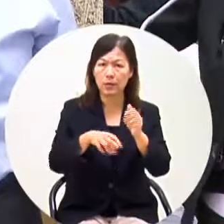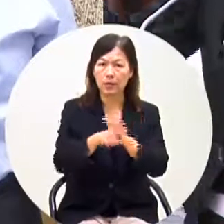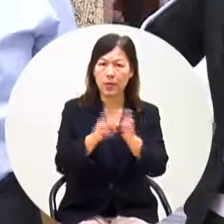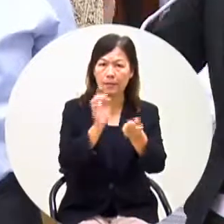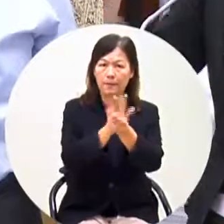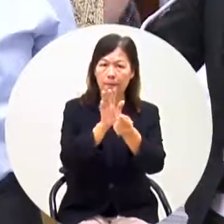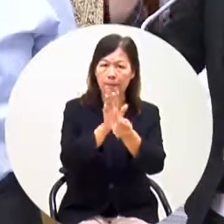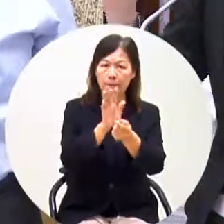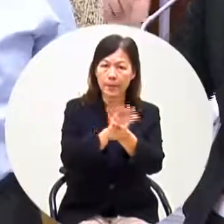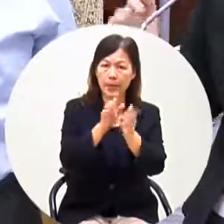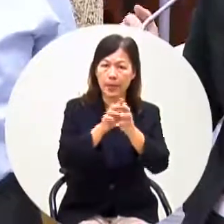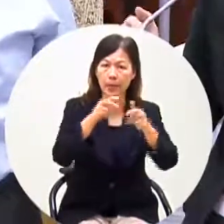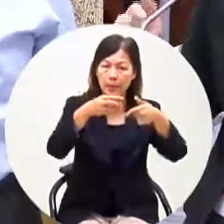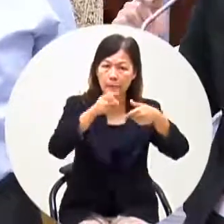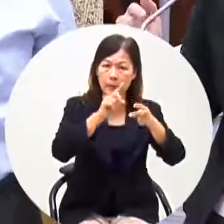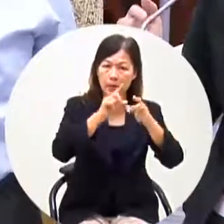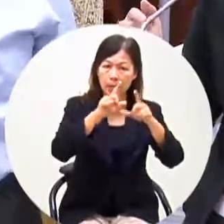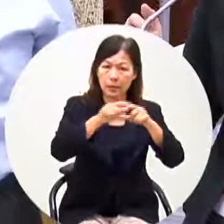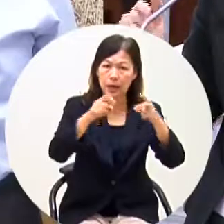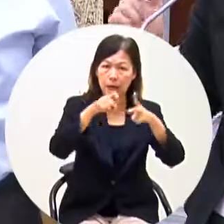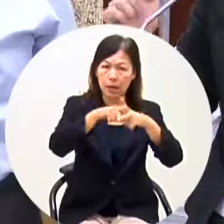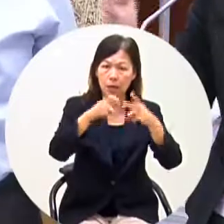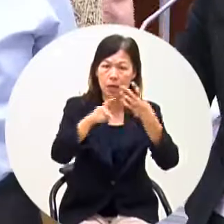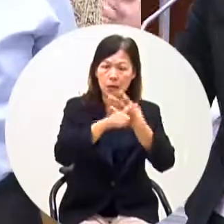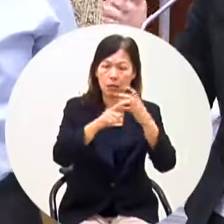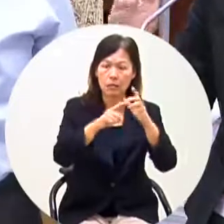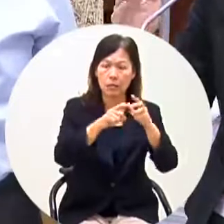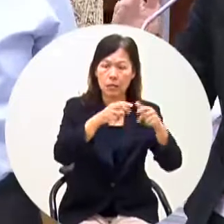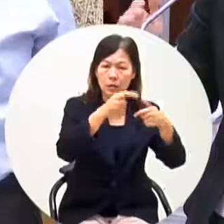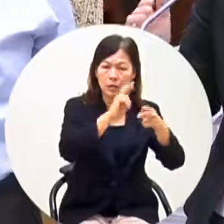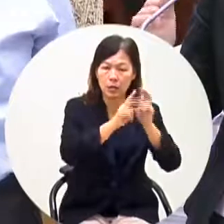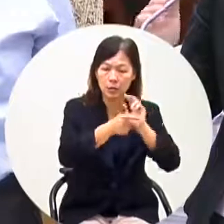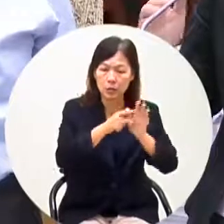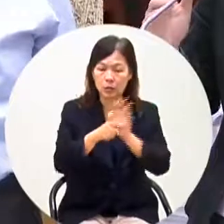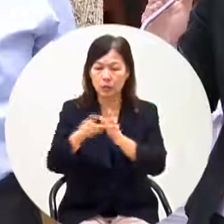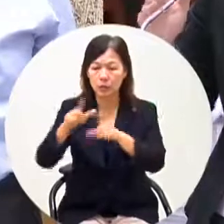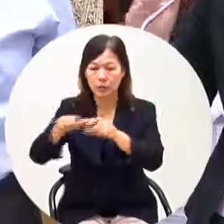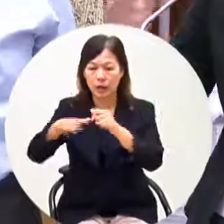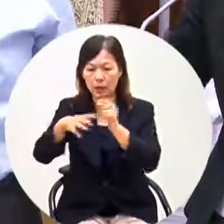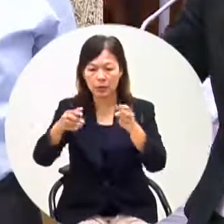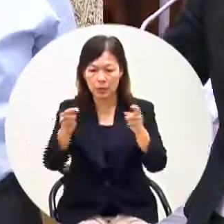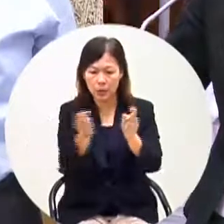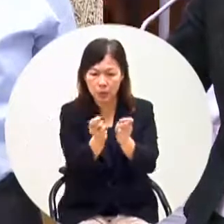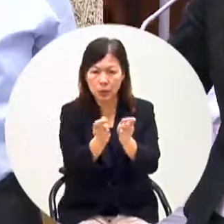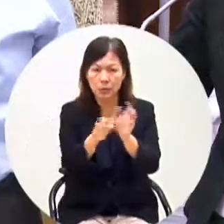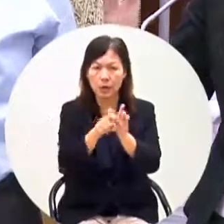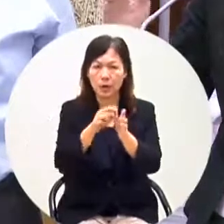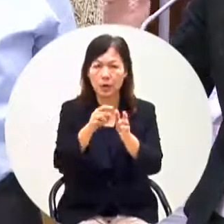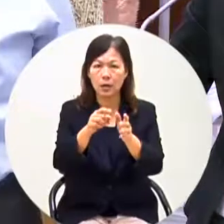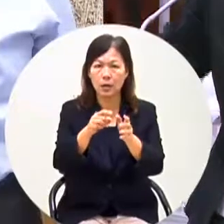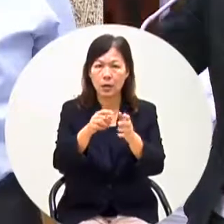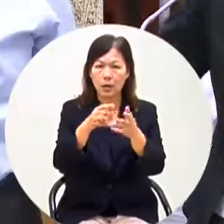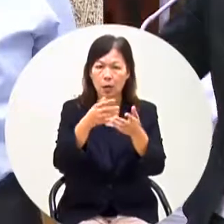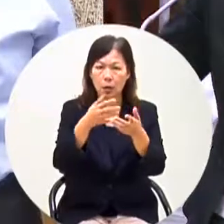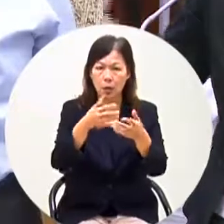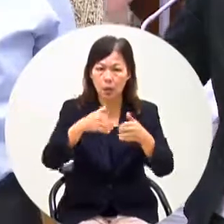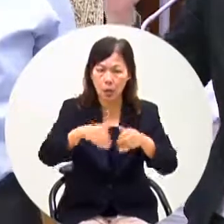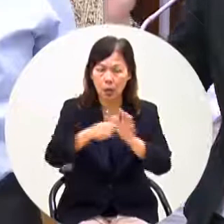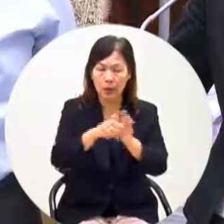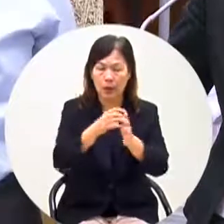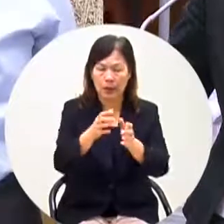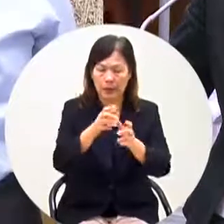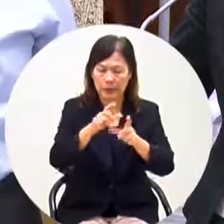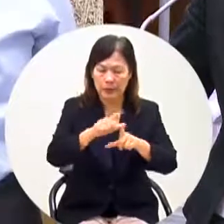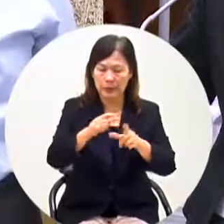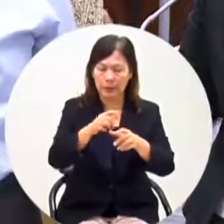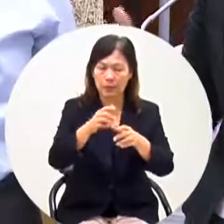武跟大社交界的永宏巷那个地方，因为有很多的重型的车辆经过，包括化